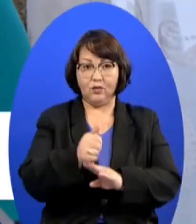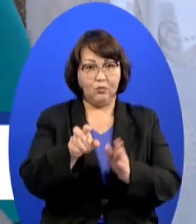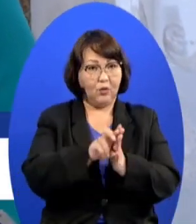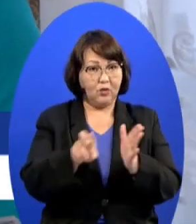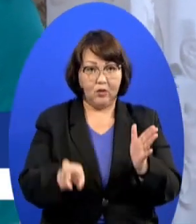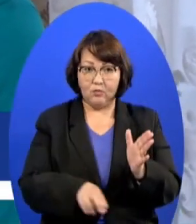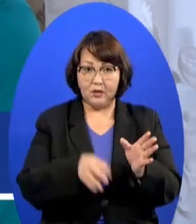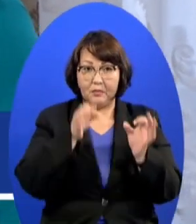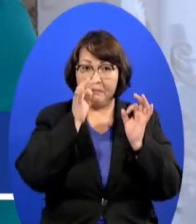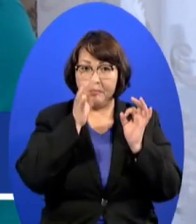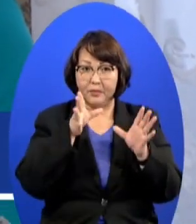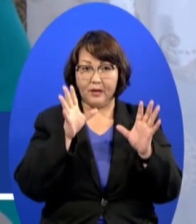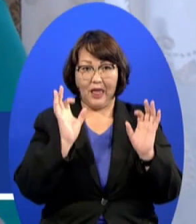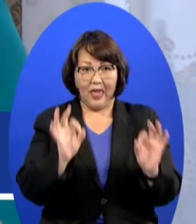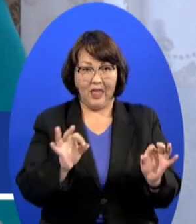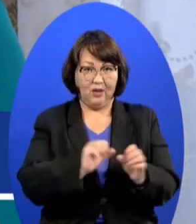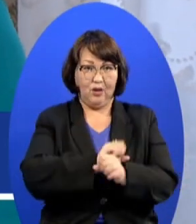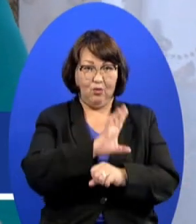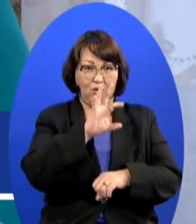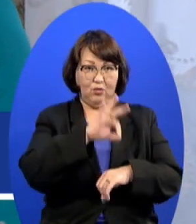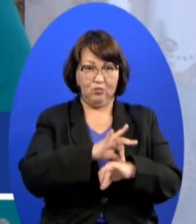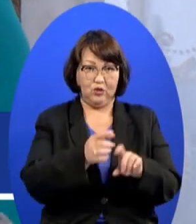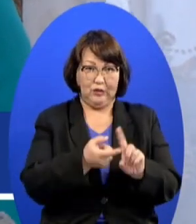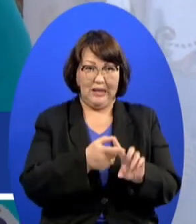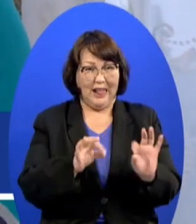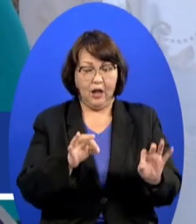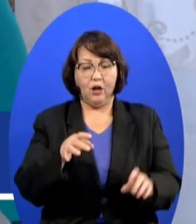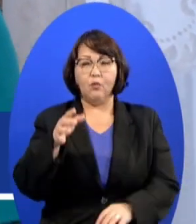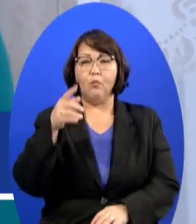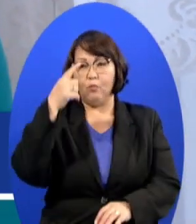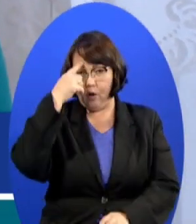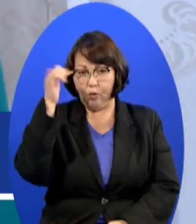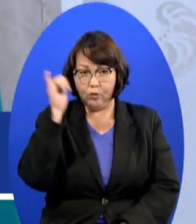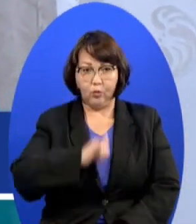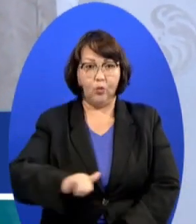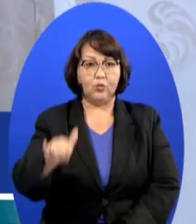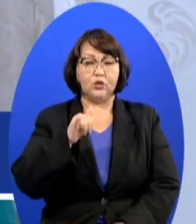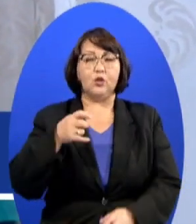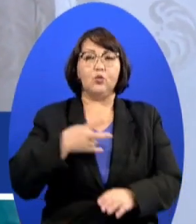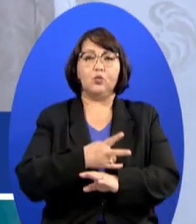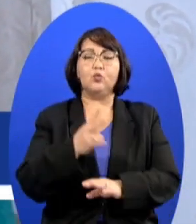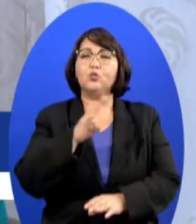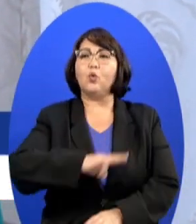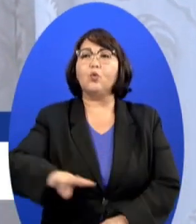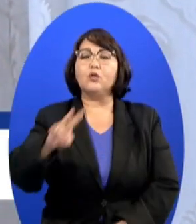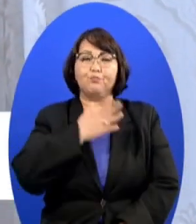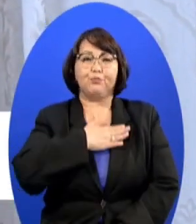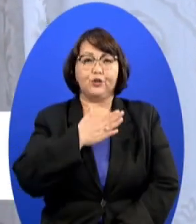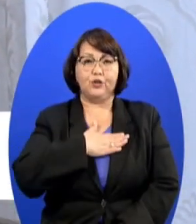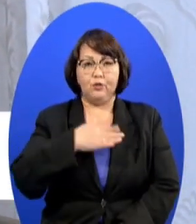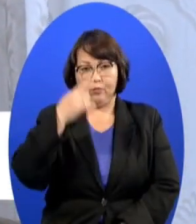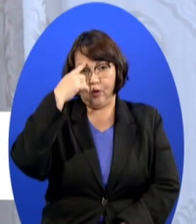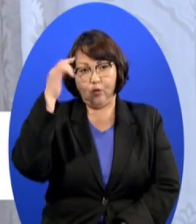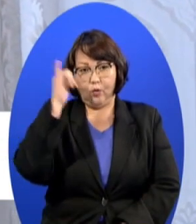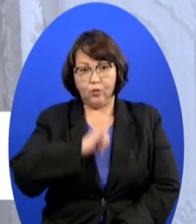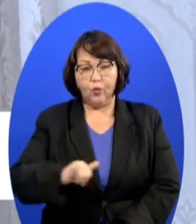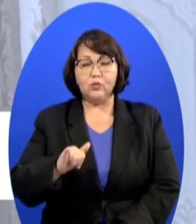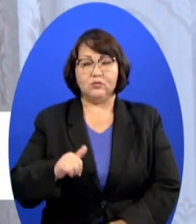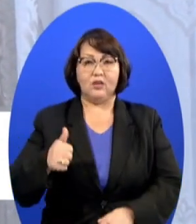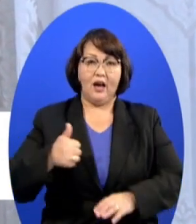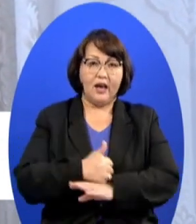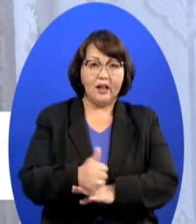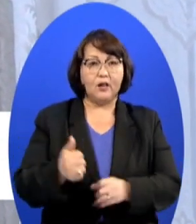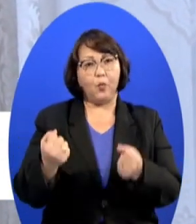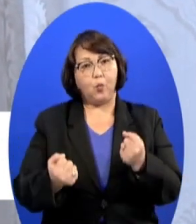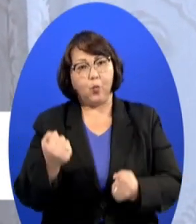дотооддоо аялах нь илүү чухал юм аа. Бидэд дотооддоо бас ингээд сайхан дотоод Монголынхоо сайхан нутгуудыг таньж мэдээд тэгээ бас дараа нь